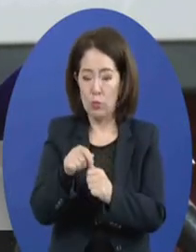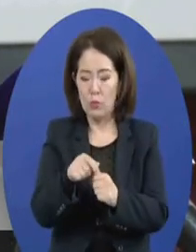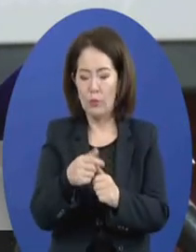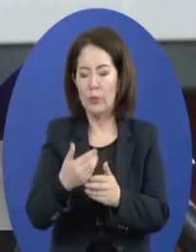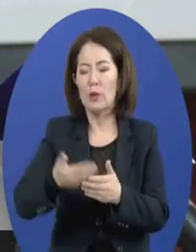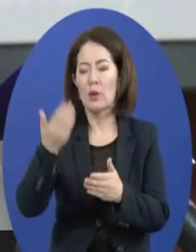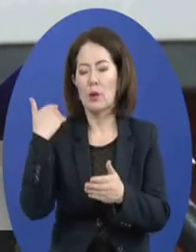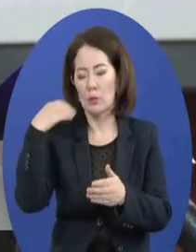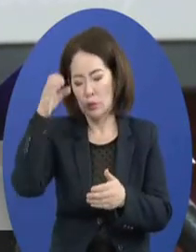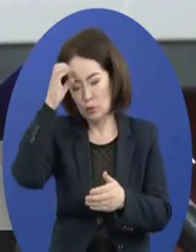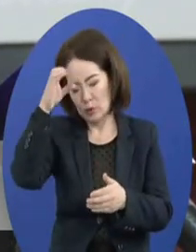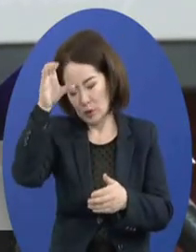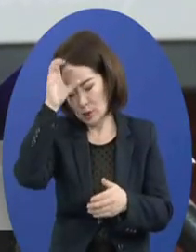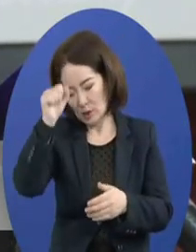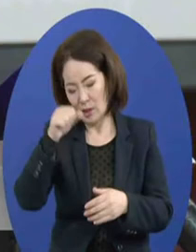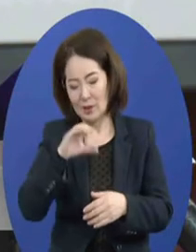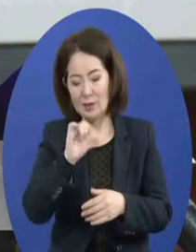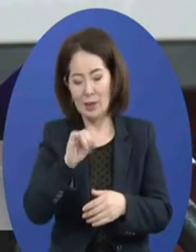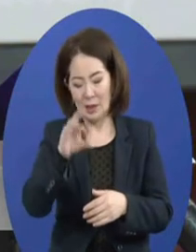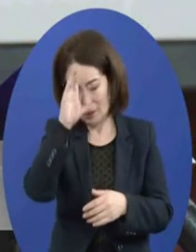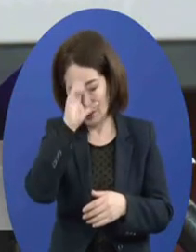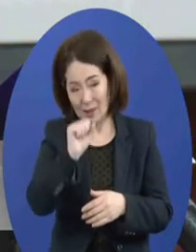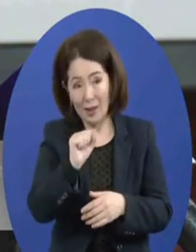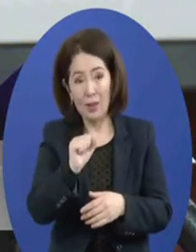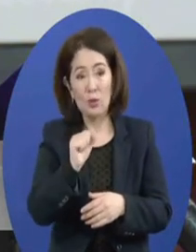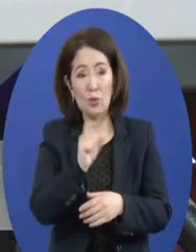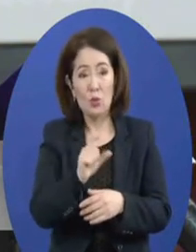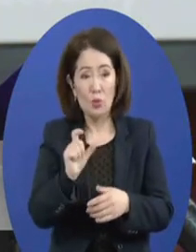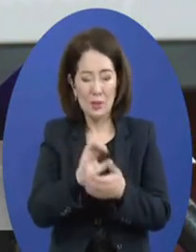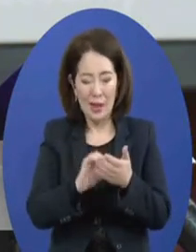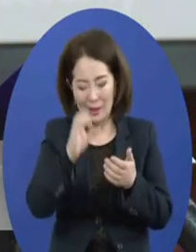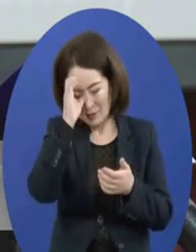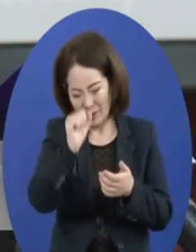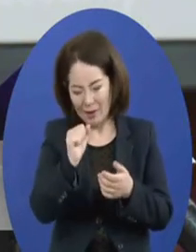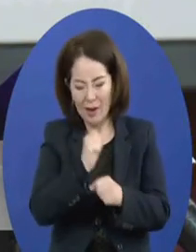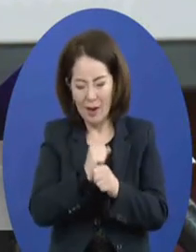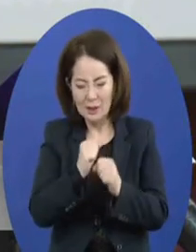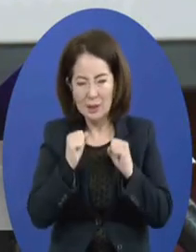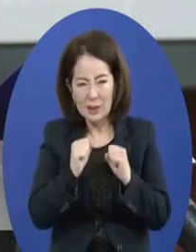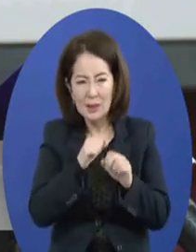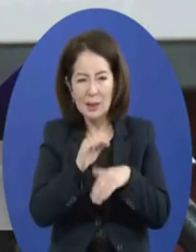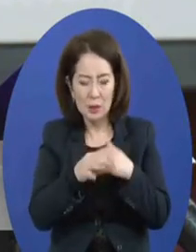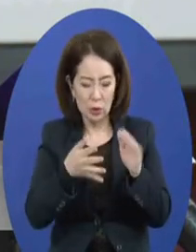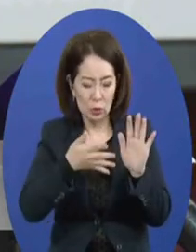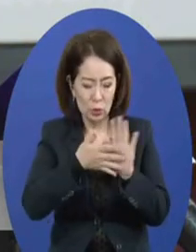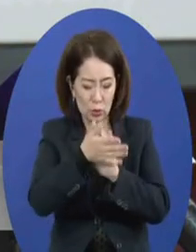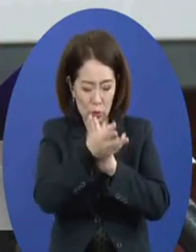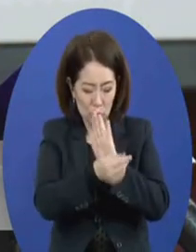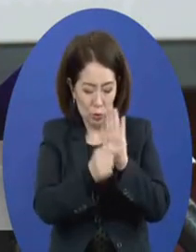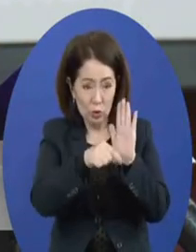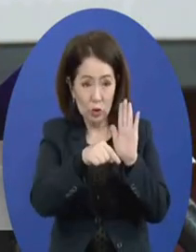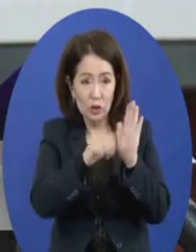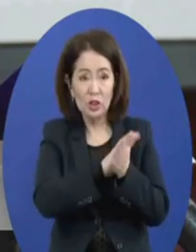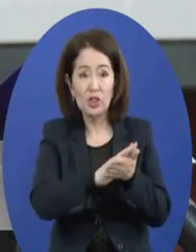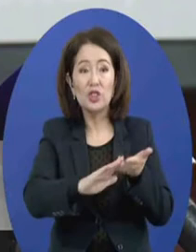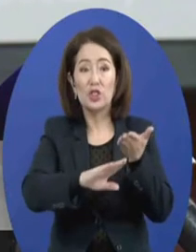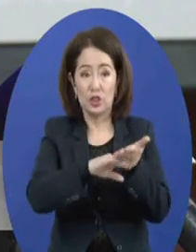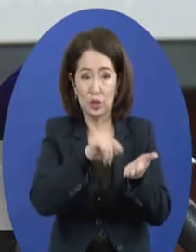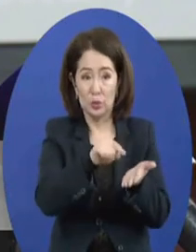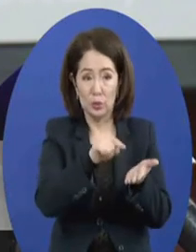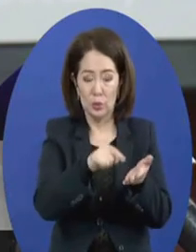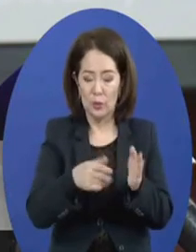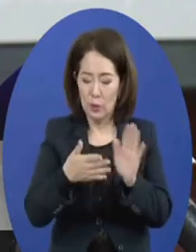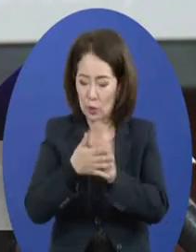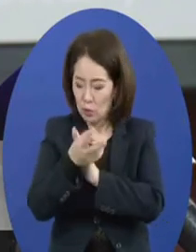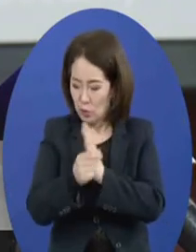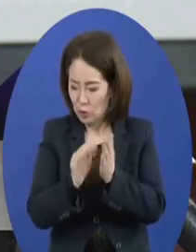үе үеийн ерөнхий сайд, үе үеийн одоо сангийн сайд нарын хичээж ажилдаг зүйл бол энэ төсвийн шинжил. Тэгэхээр төсвийн шинжил